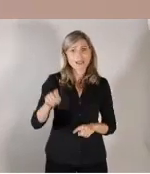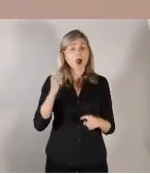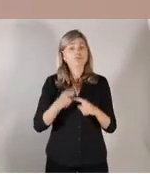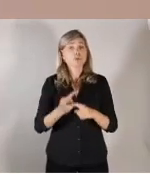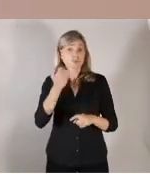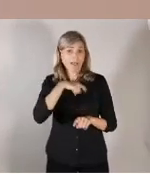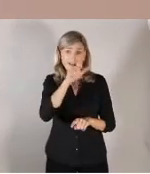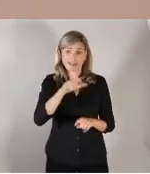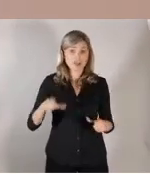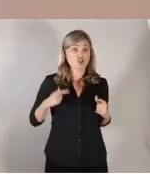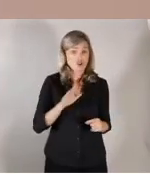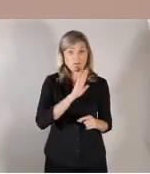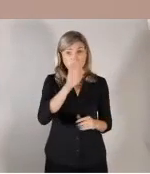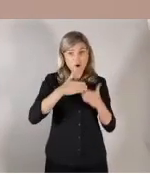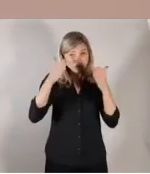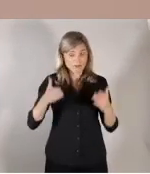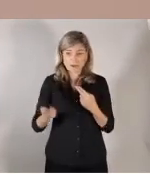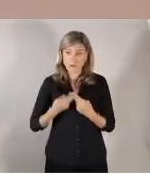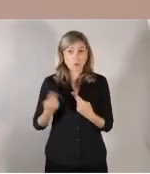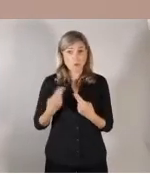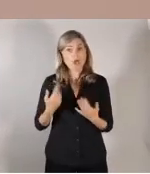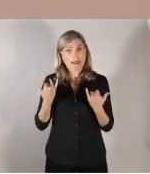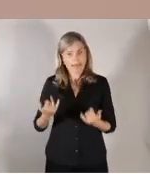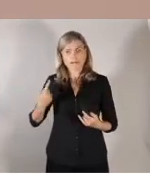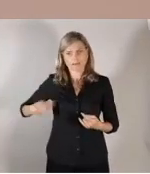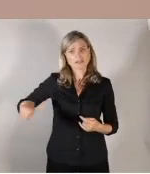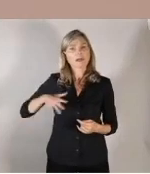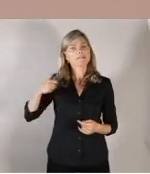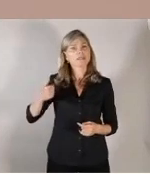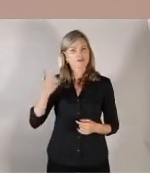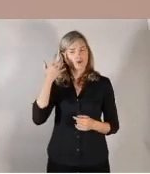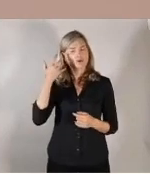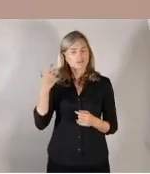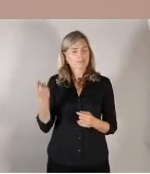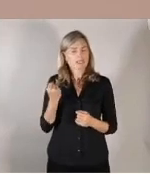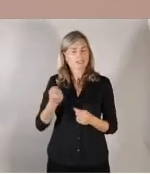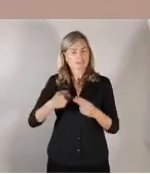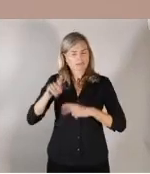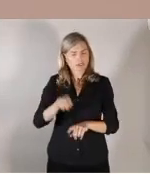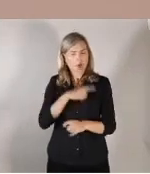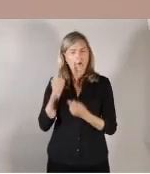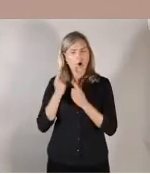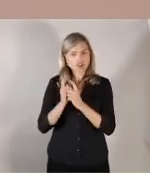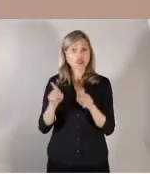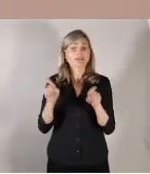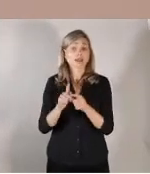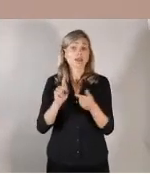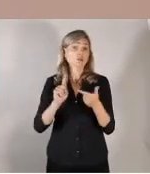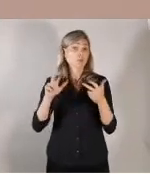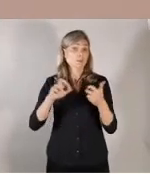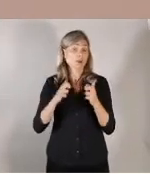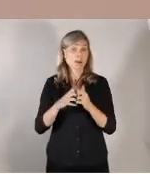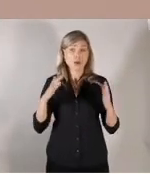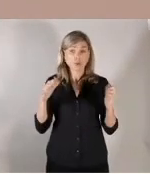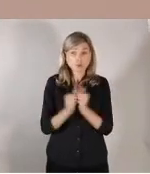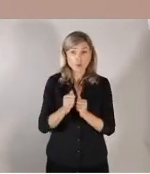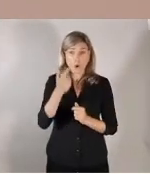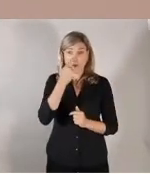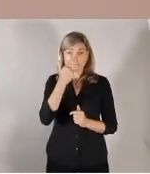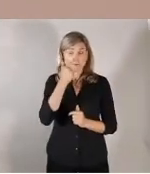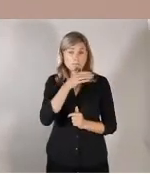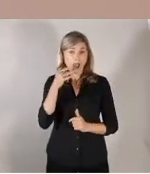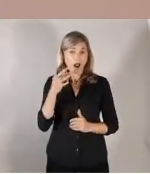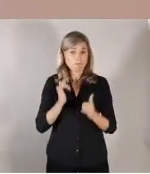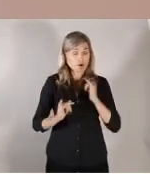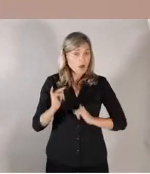do konce lidské životy, řešíme na Ministerstvu zemědělství dlouhodový problém sucha a ochrany vody, zejména